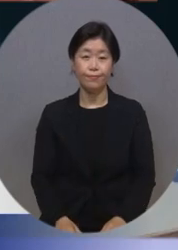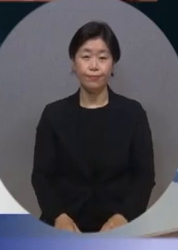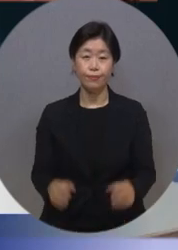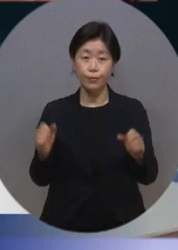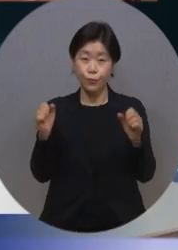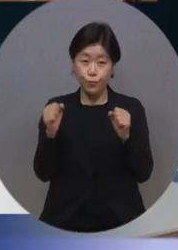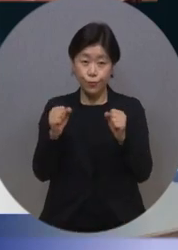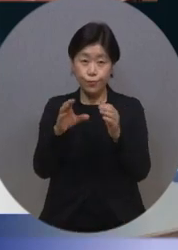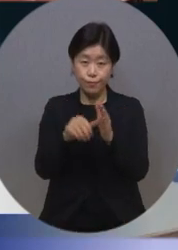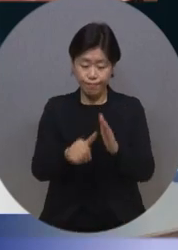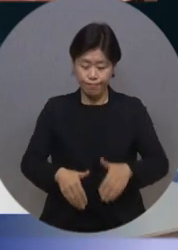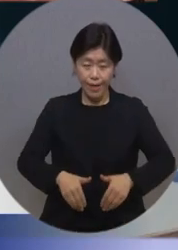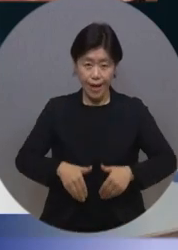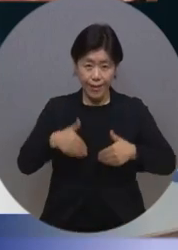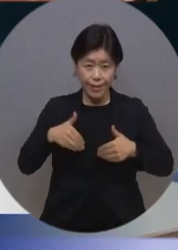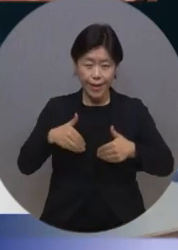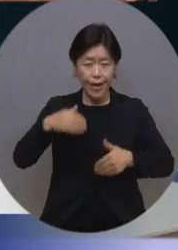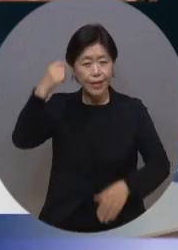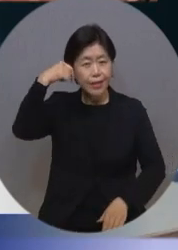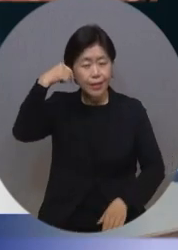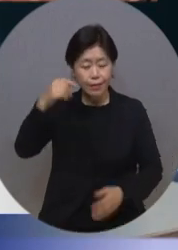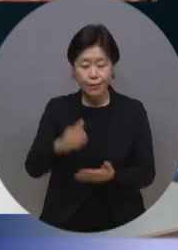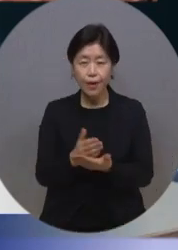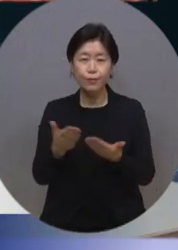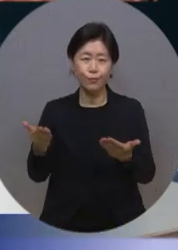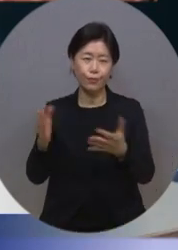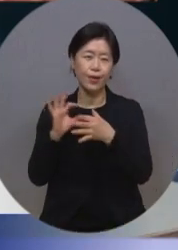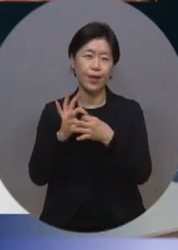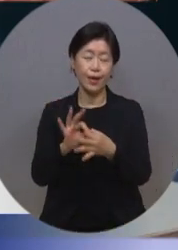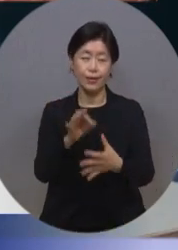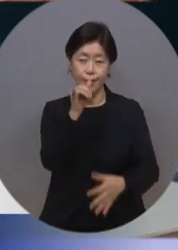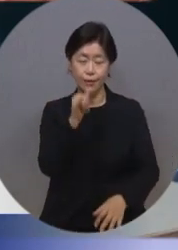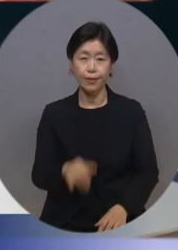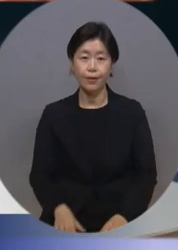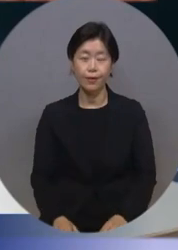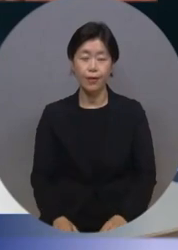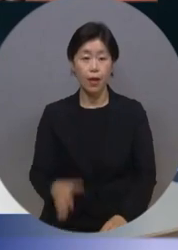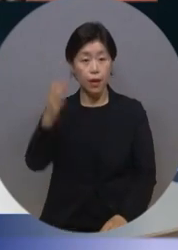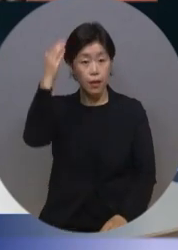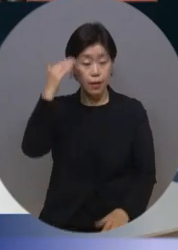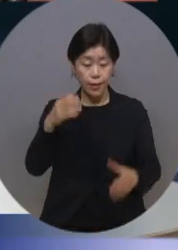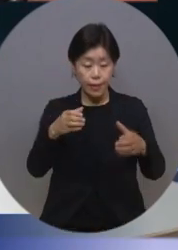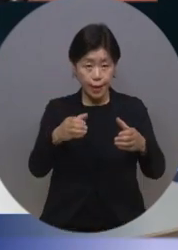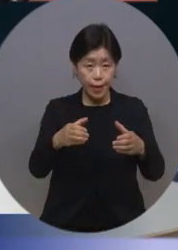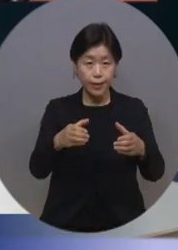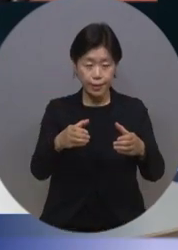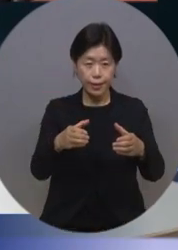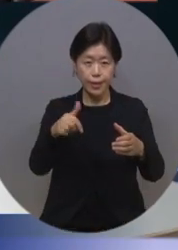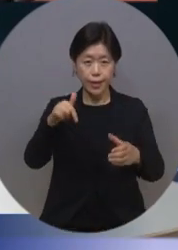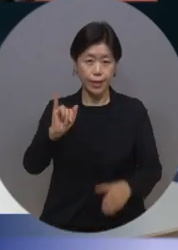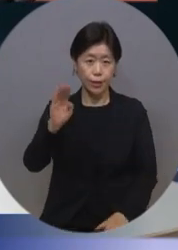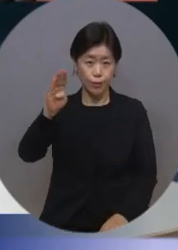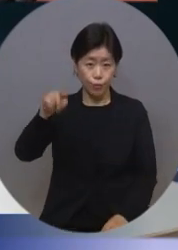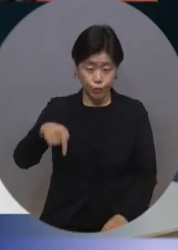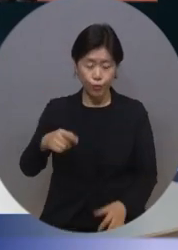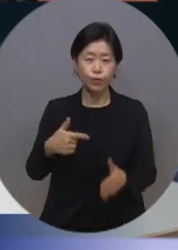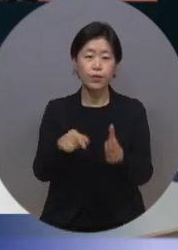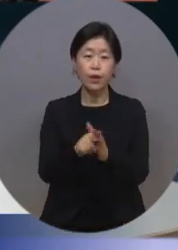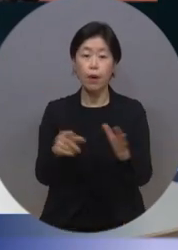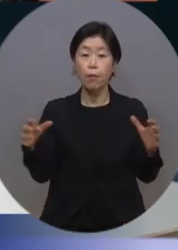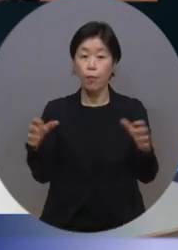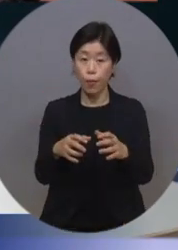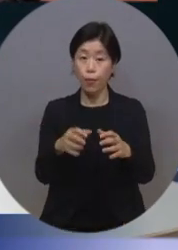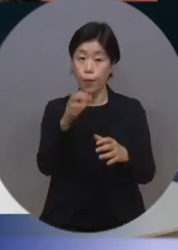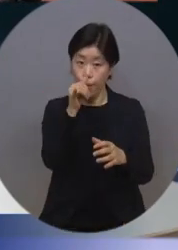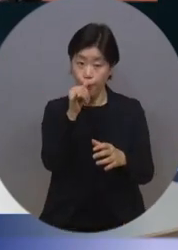추운 겨울 따뜻한 온도를 함께 나누는 손길이 이어지고 있습니다. 연탄 기부를 위한 모금 행사 현장 온기를